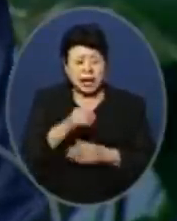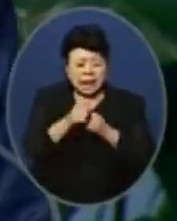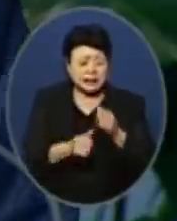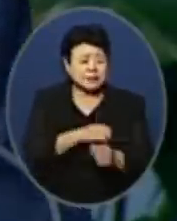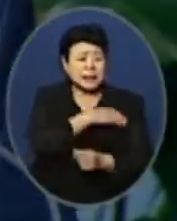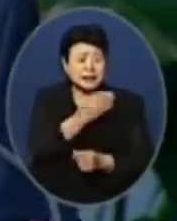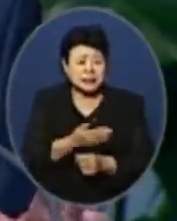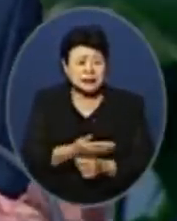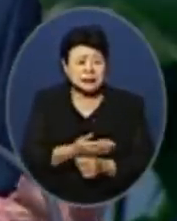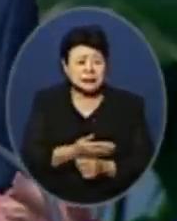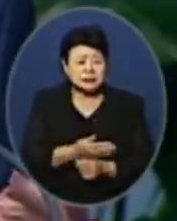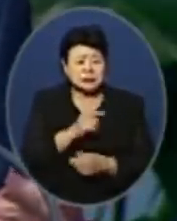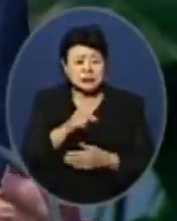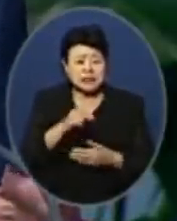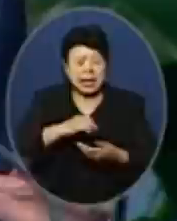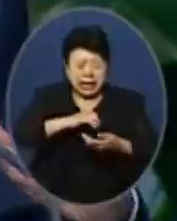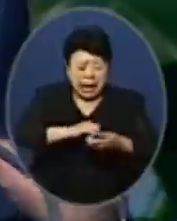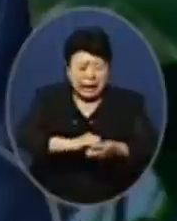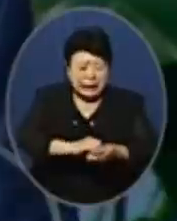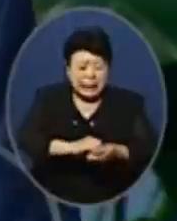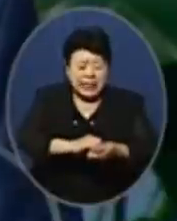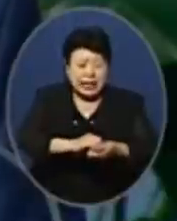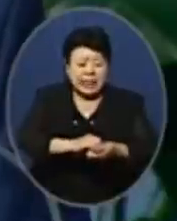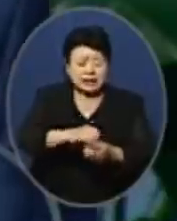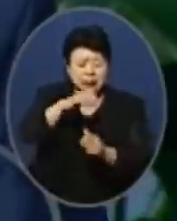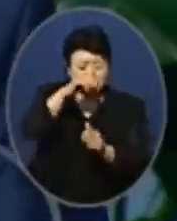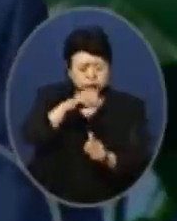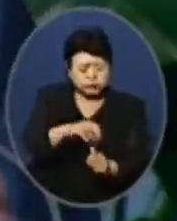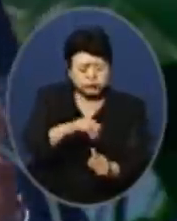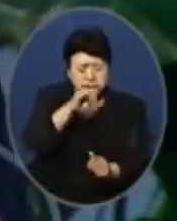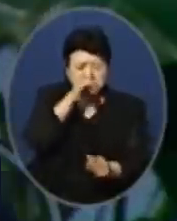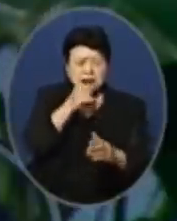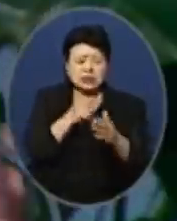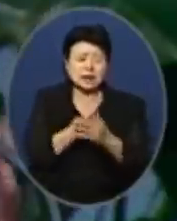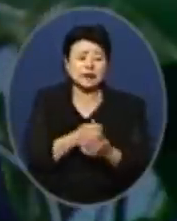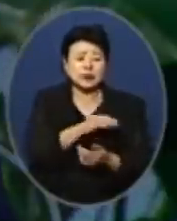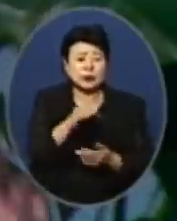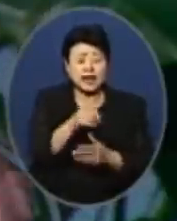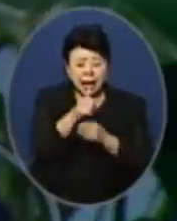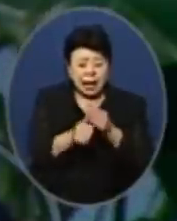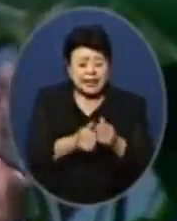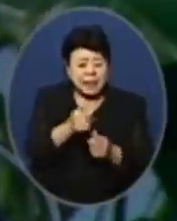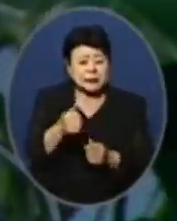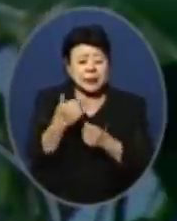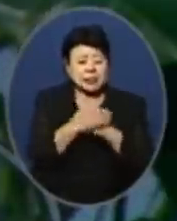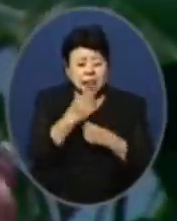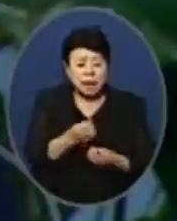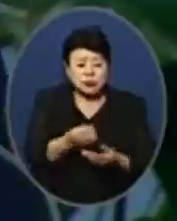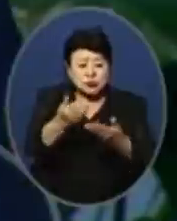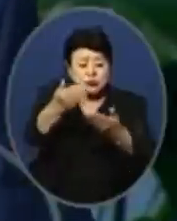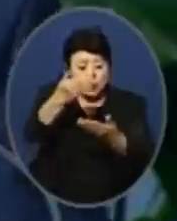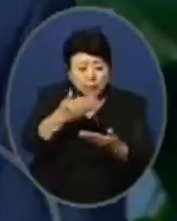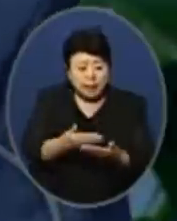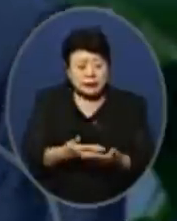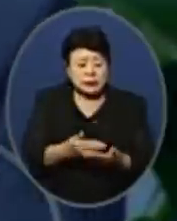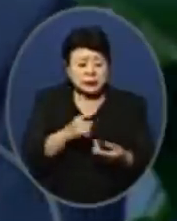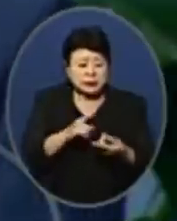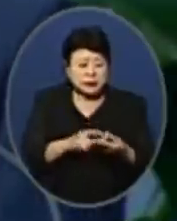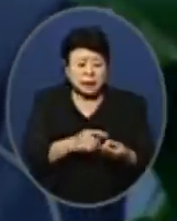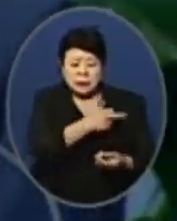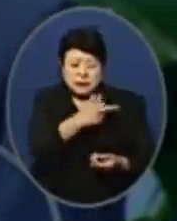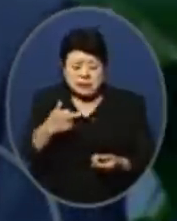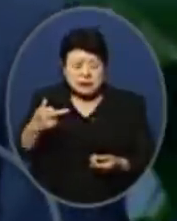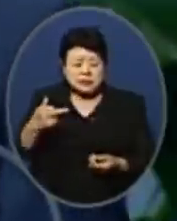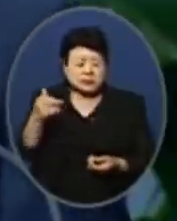하나님의 능력을 우리의 한계 가운데 가둬놓으려고 하기 때문에 우리가 하나님의 은혜와 축복을 받는 데는